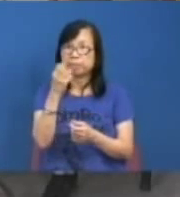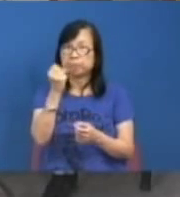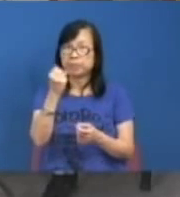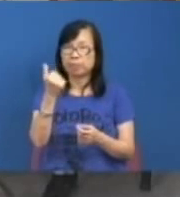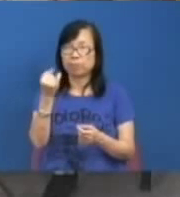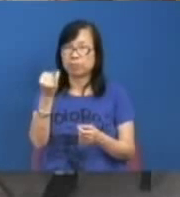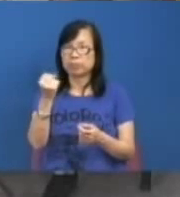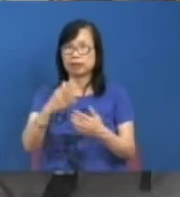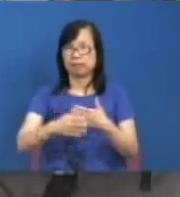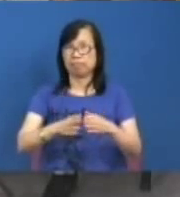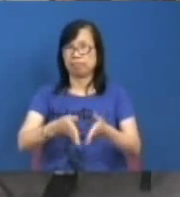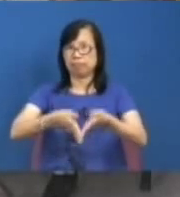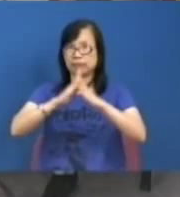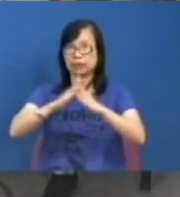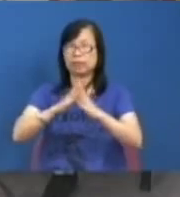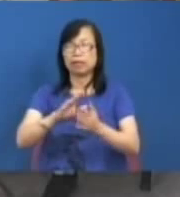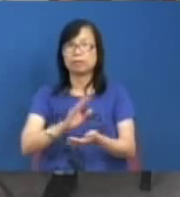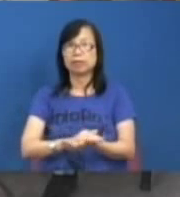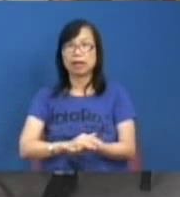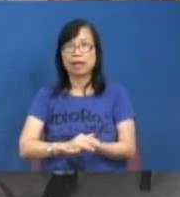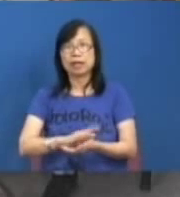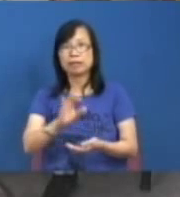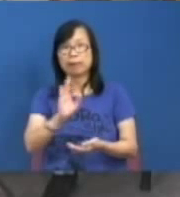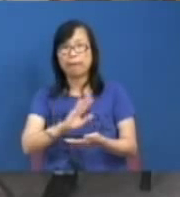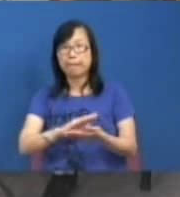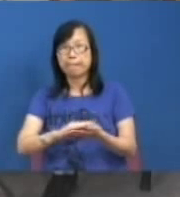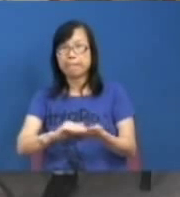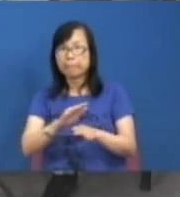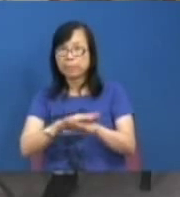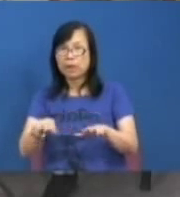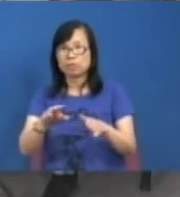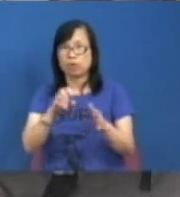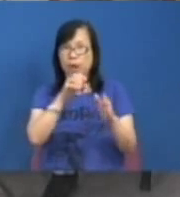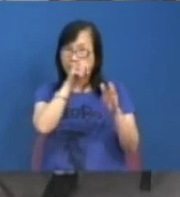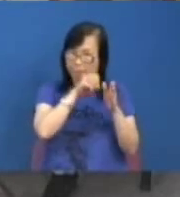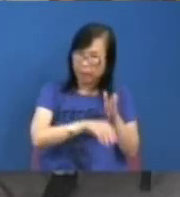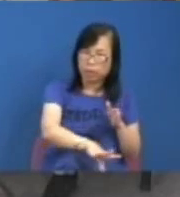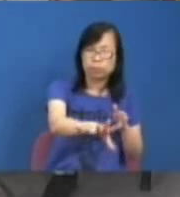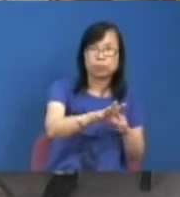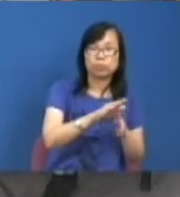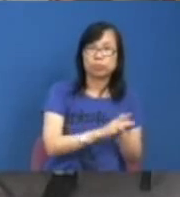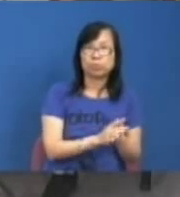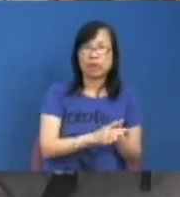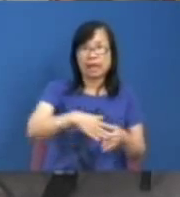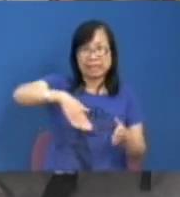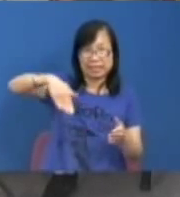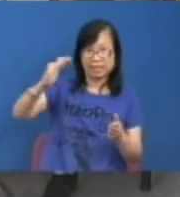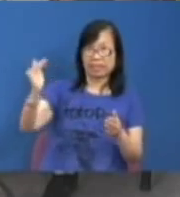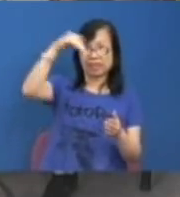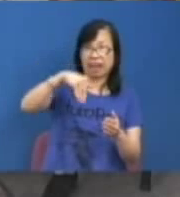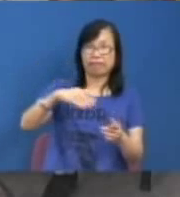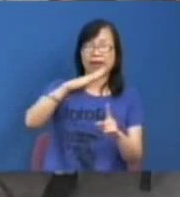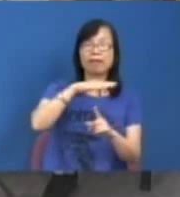嗰陣時咧，就未有咁好嘅公家排污渠同埋排污井去到山頂呢啲半山區